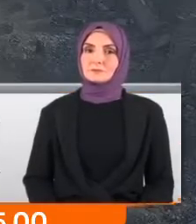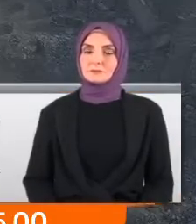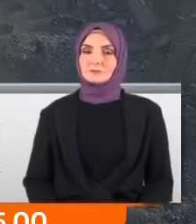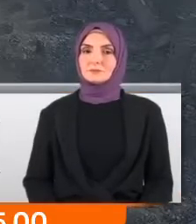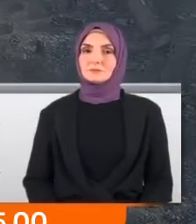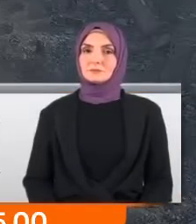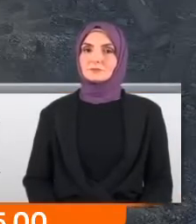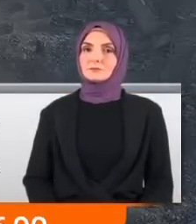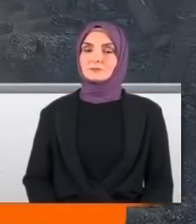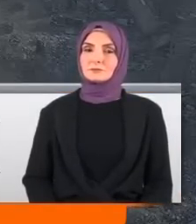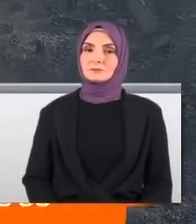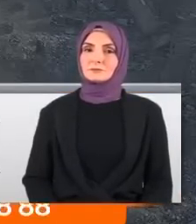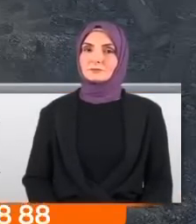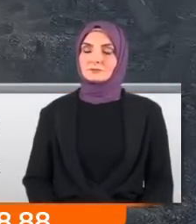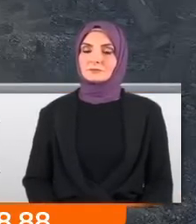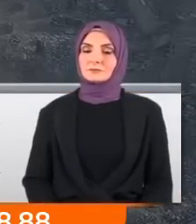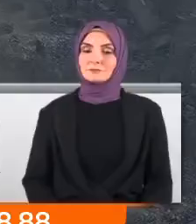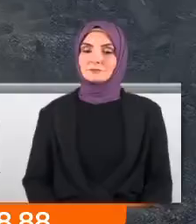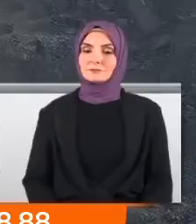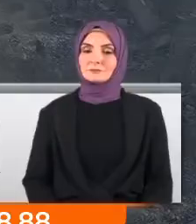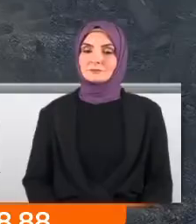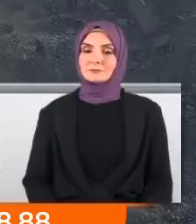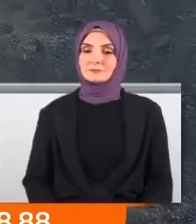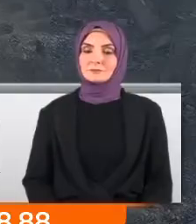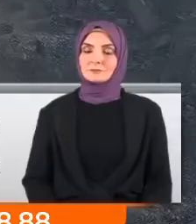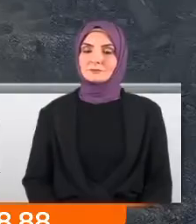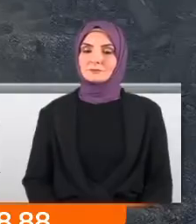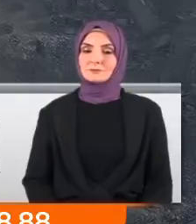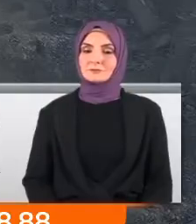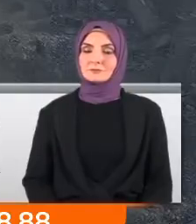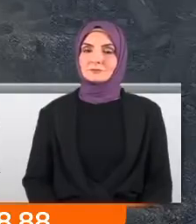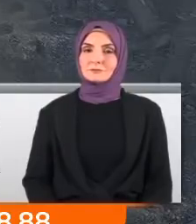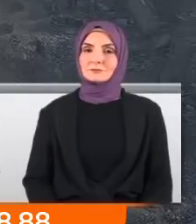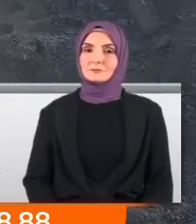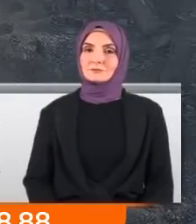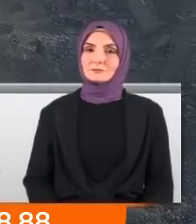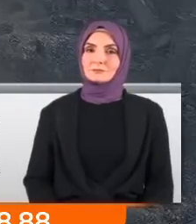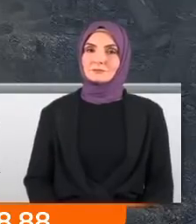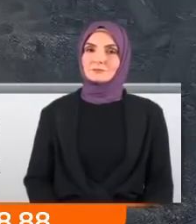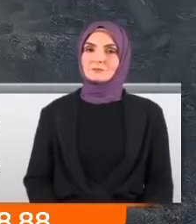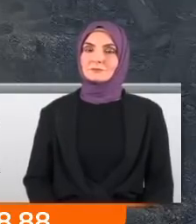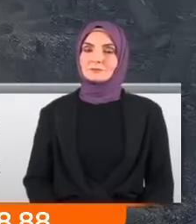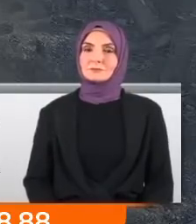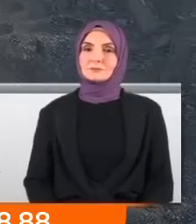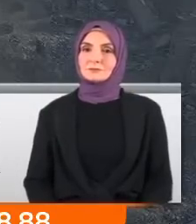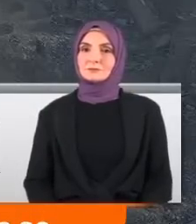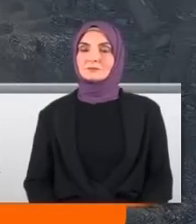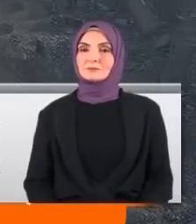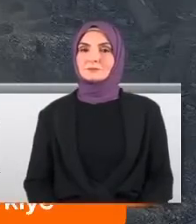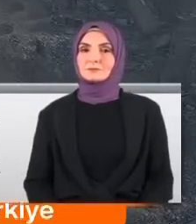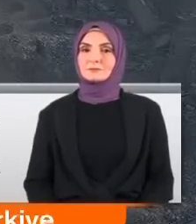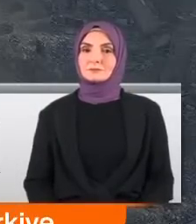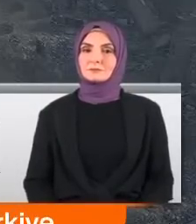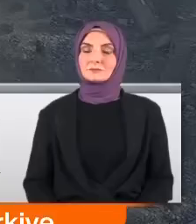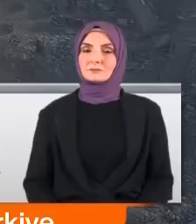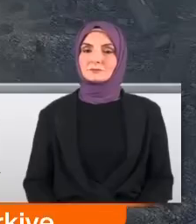Diyarbakır'da 16.500, Osmaniye'de 12.243, Adana'da 12.492, Şanlıurfa'da